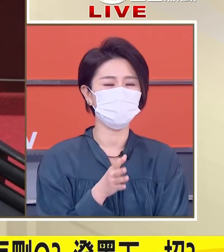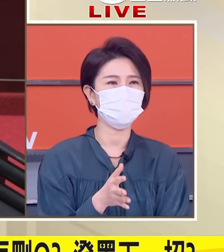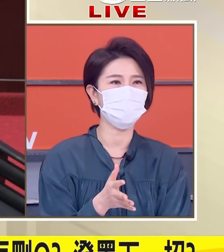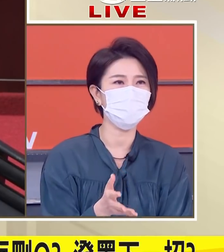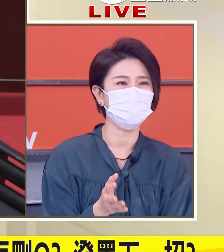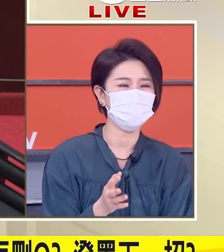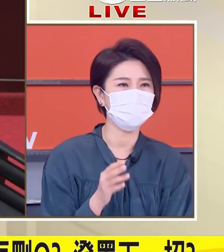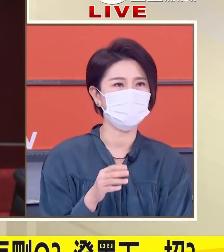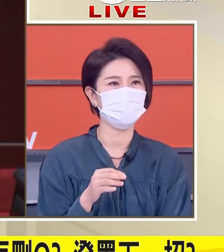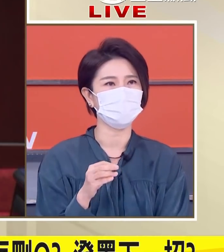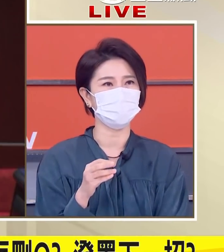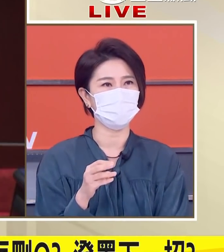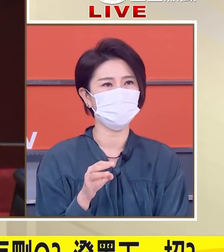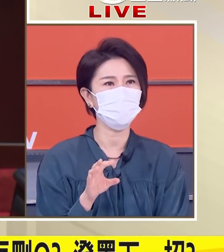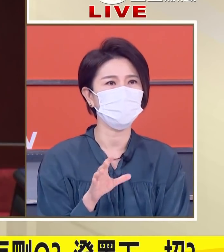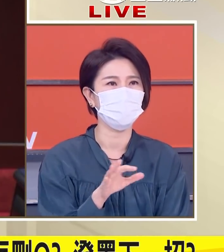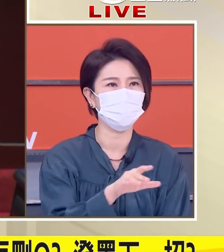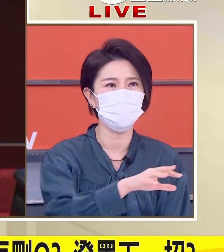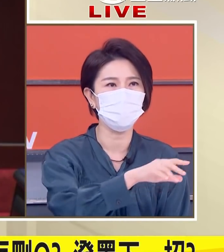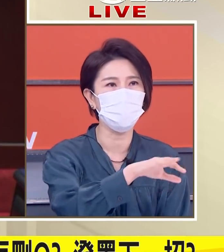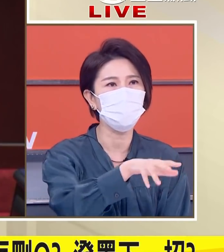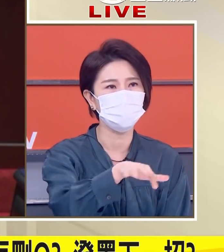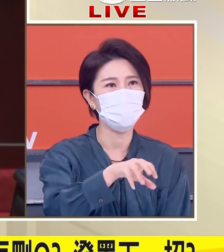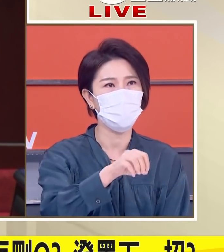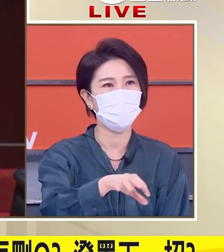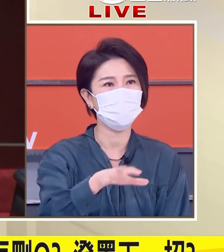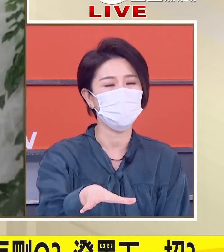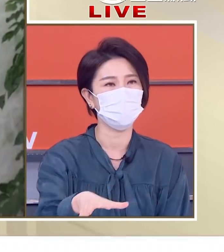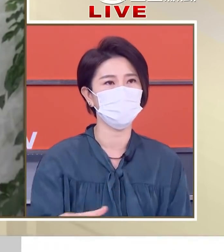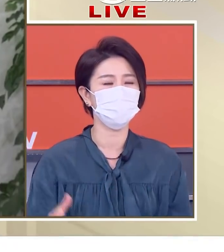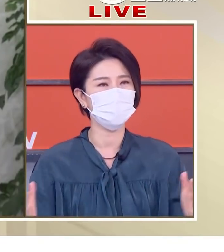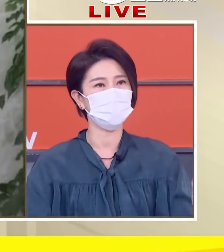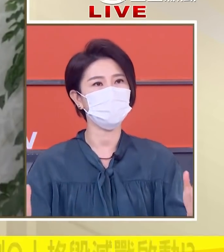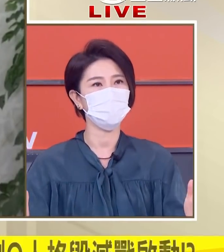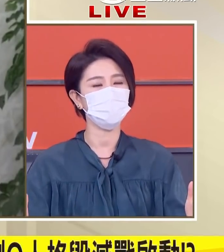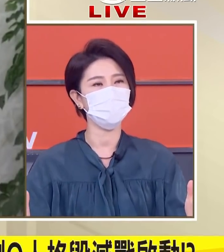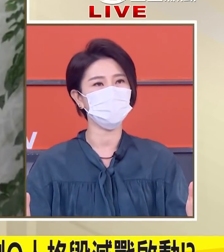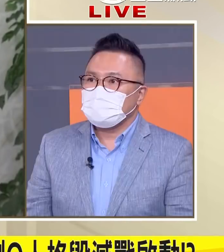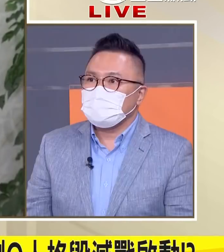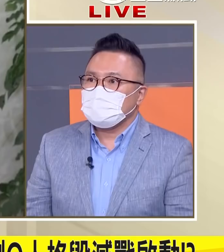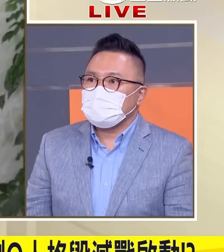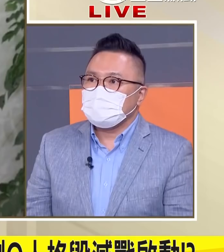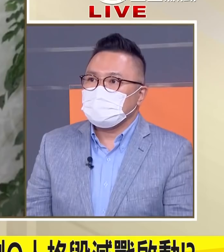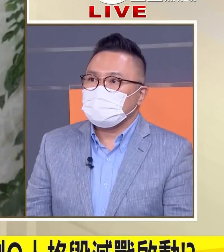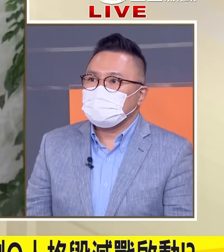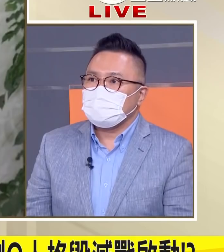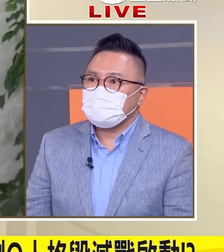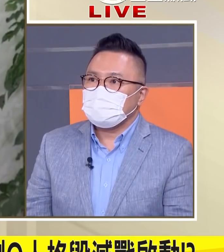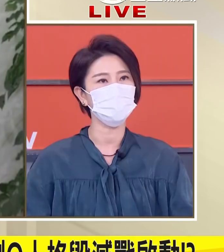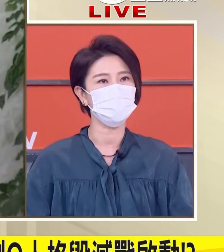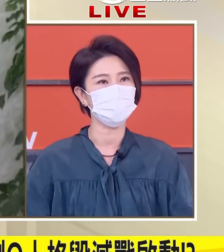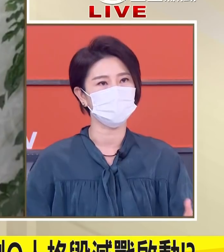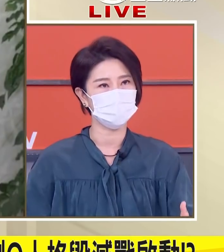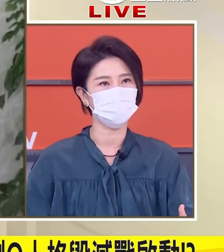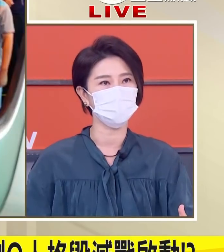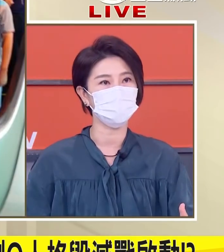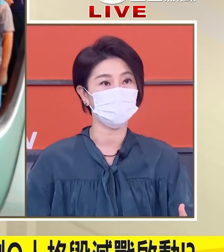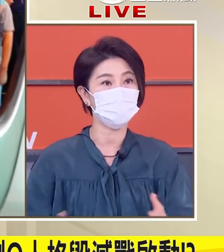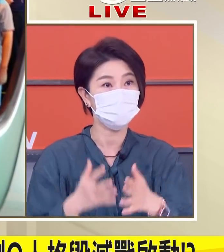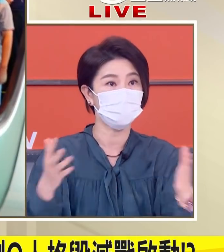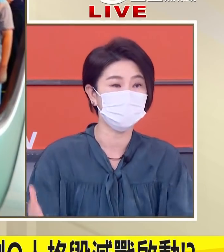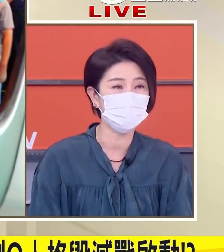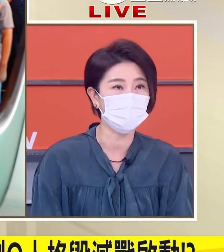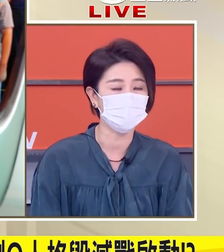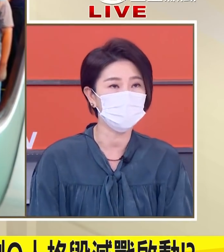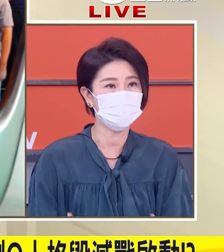现在吼，就是国民党在质疑的点啊，有一点吼模糊到歪掉了。我们其实在乎的是说，你当立委的话，你的问政、你的监督，